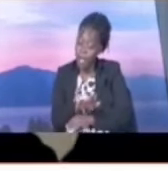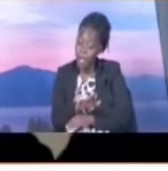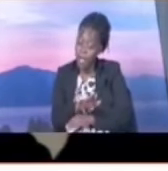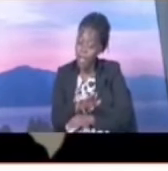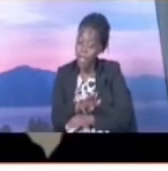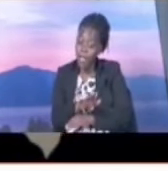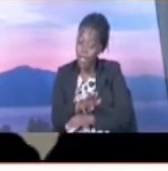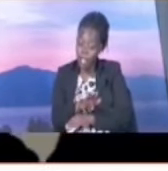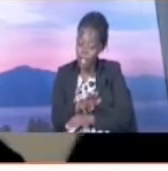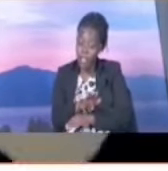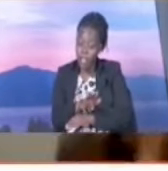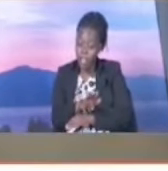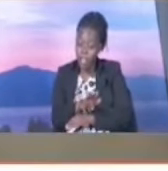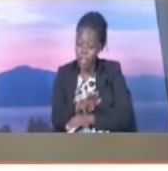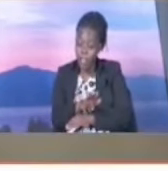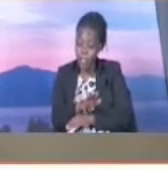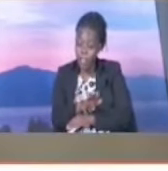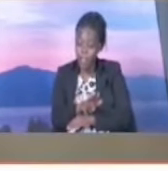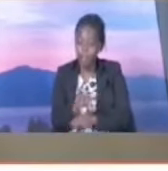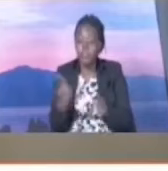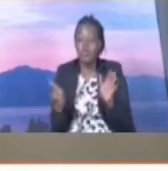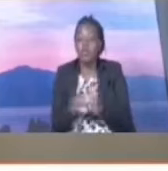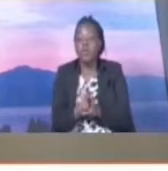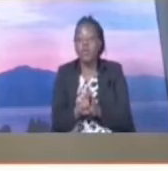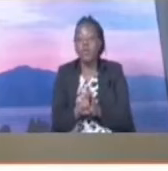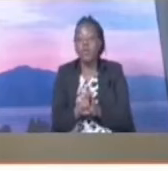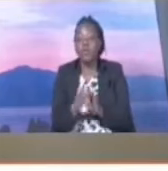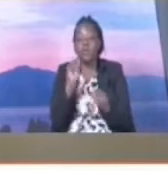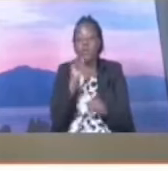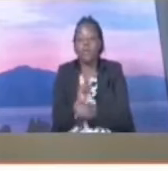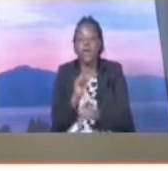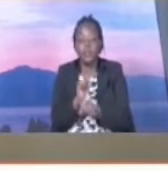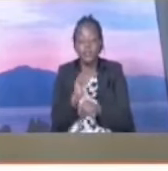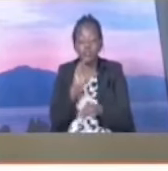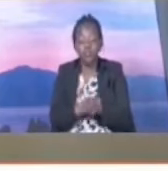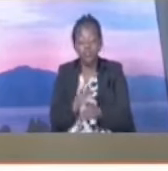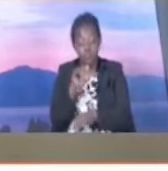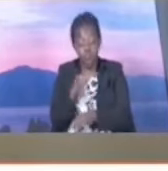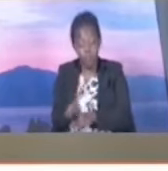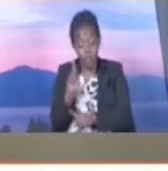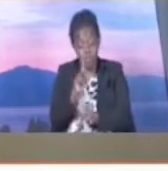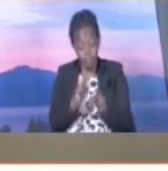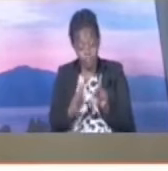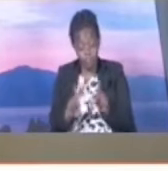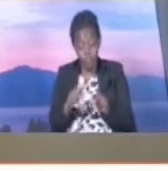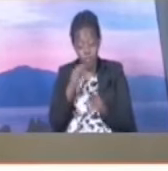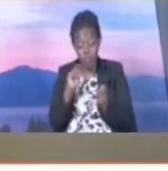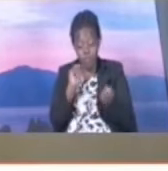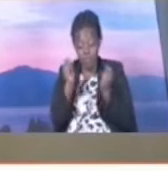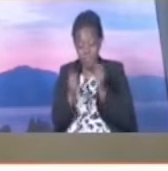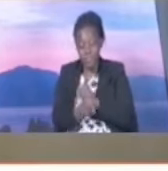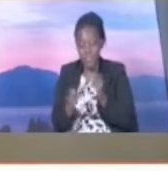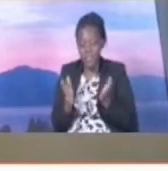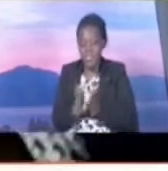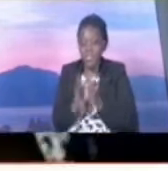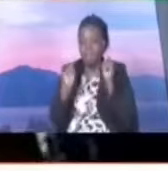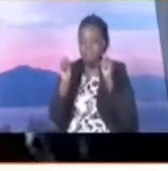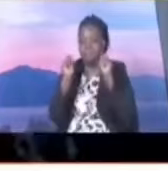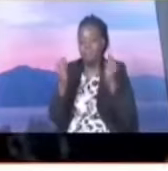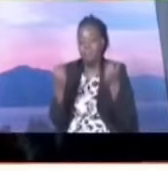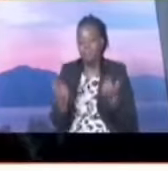baba kuba amateka gakola ki gabakola ko abantu ababifudde abasawo abaganda batuhidde